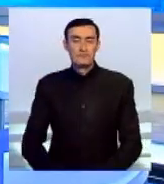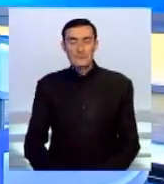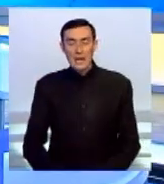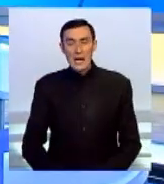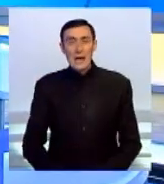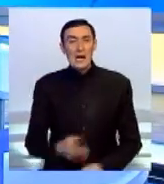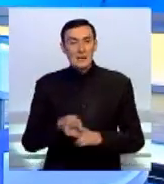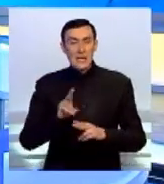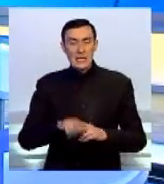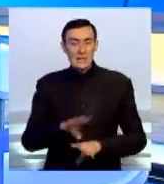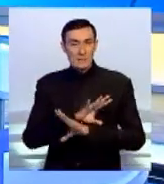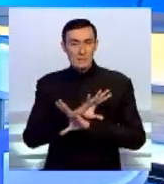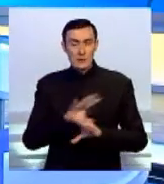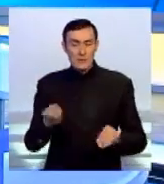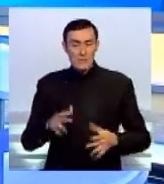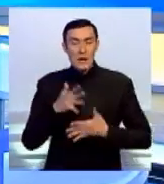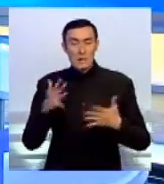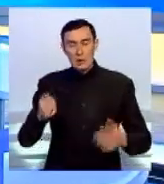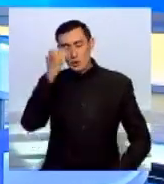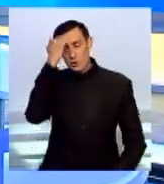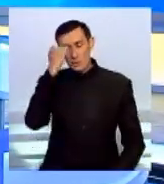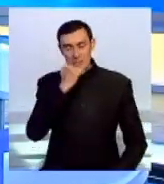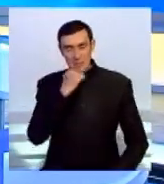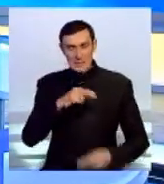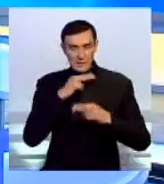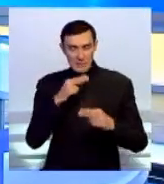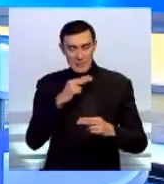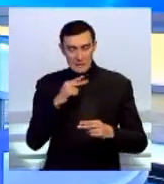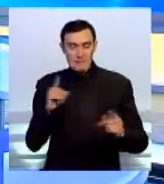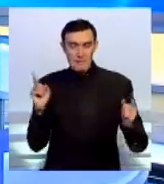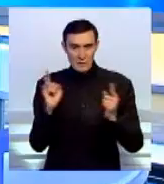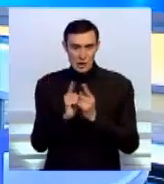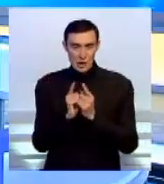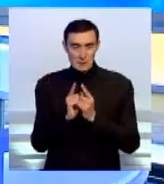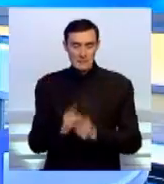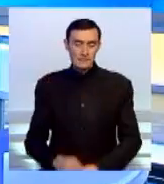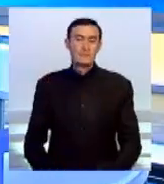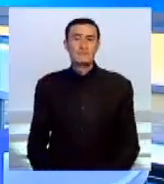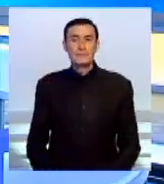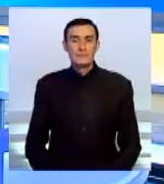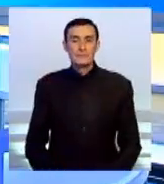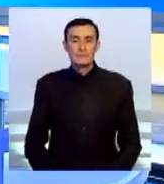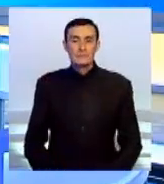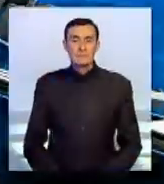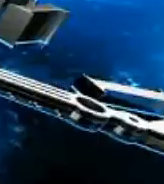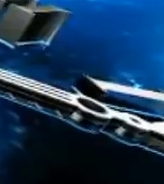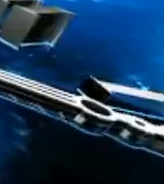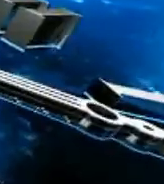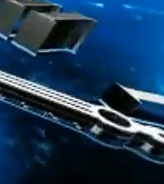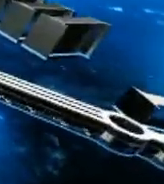Больше новостей смотрите на сайте www.24kz. На этом у меня пока все. Увидимся в эфире.